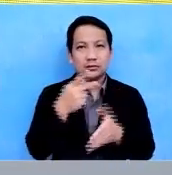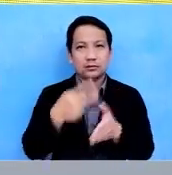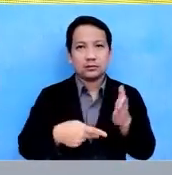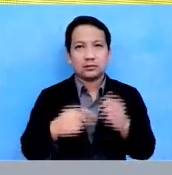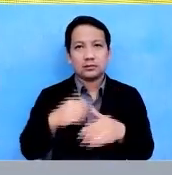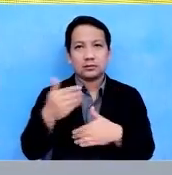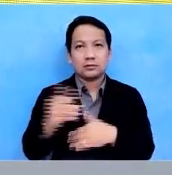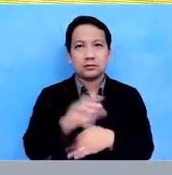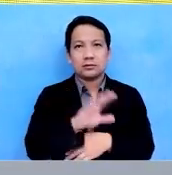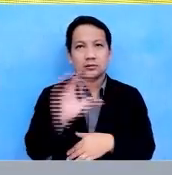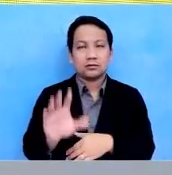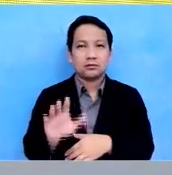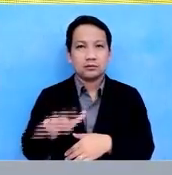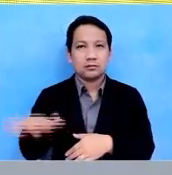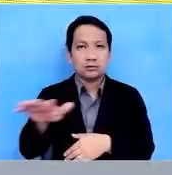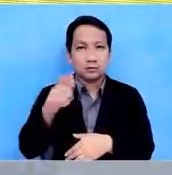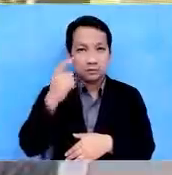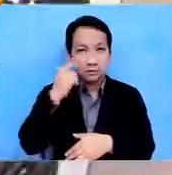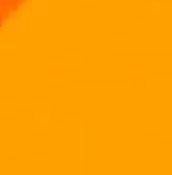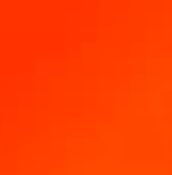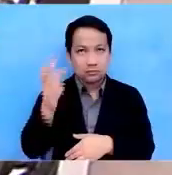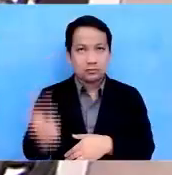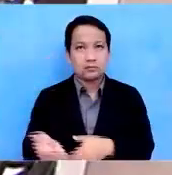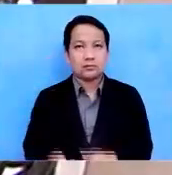Nasa frontline ng balitang yan si Gio Robles.